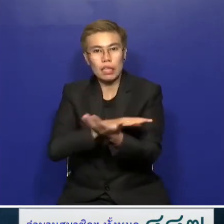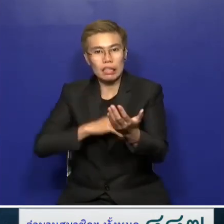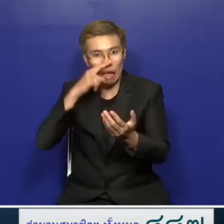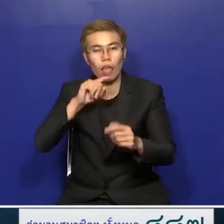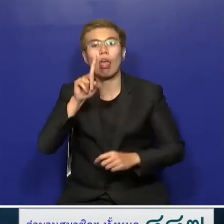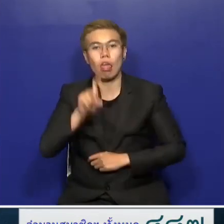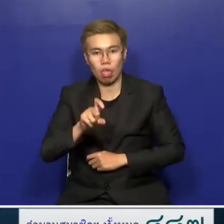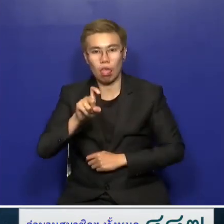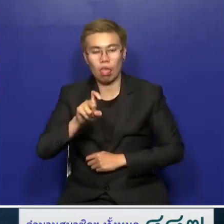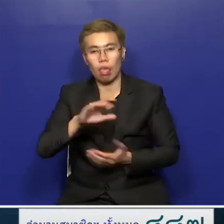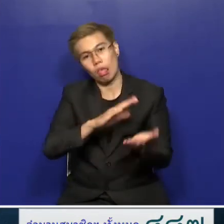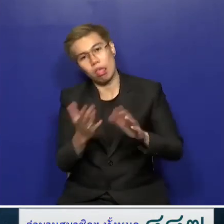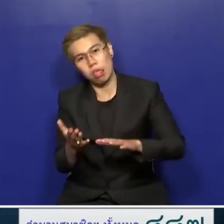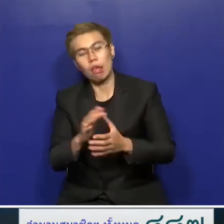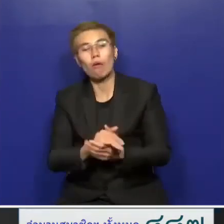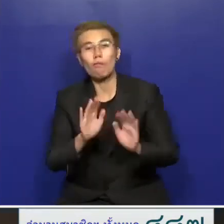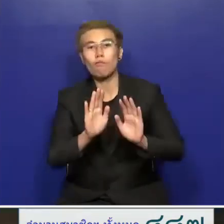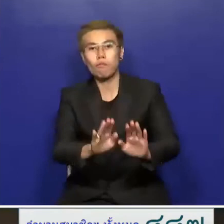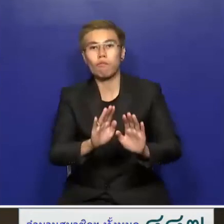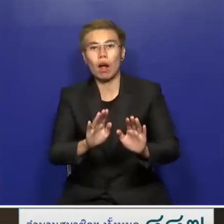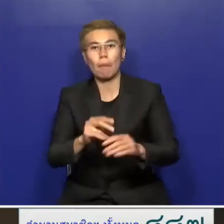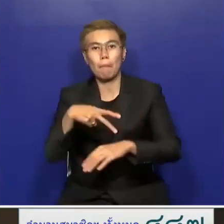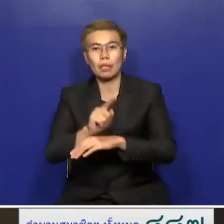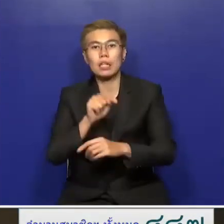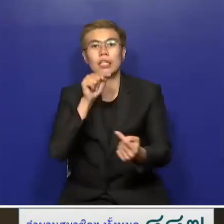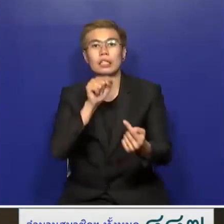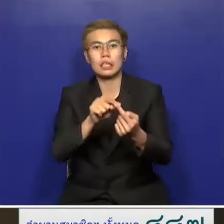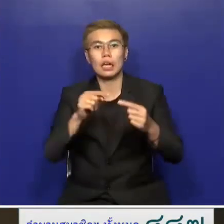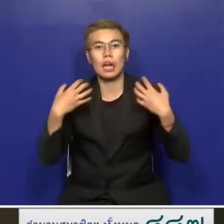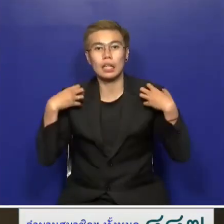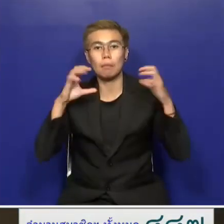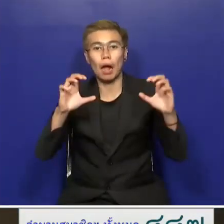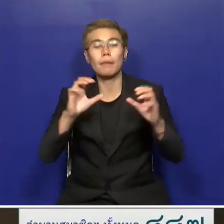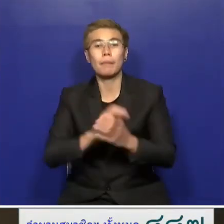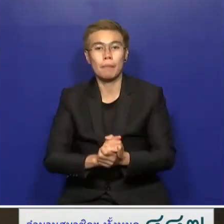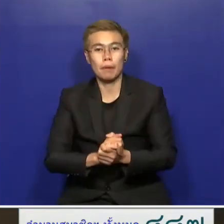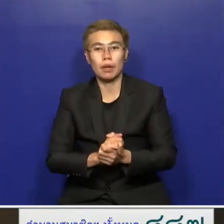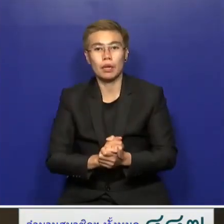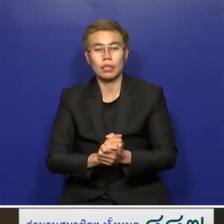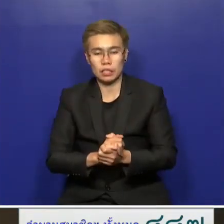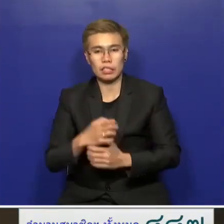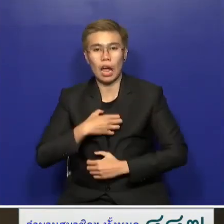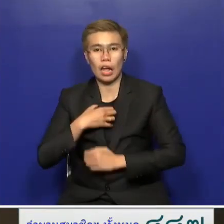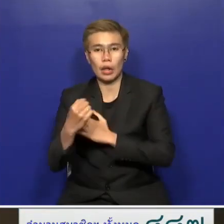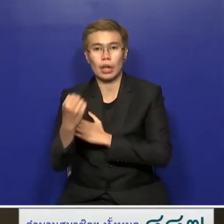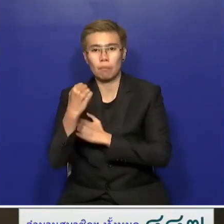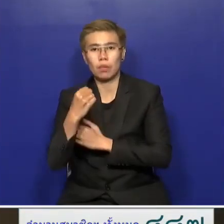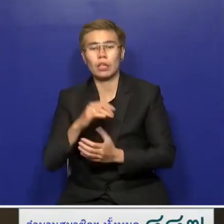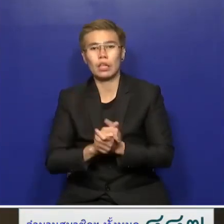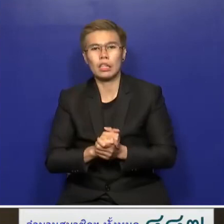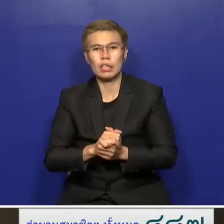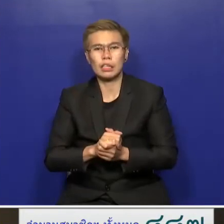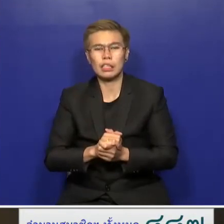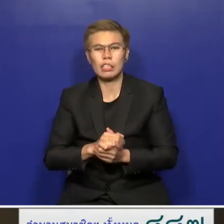เพะฉนั้นฝากท่านประทาน toldถึงรับาลให้เข้มงวดเอาจริงเอาจัง